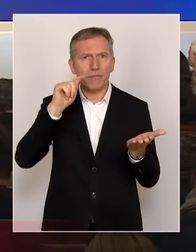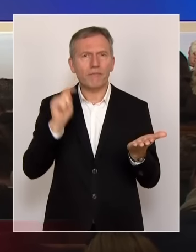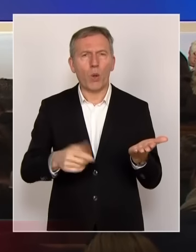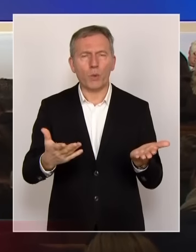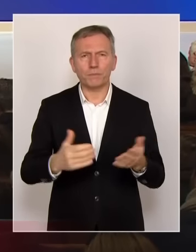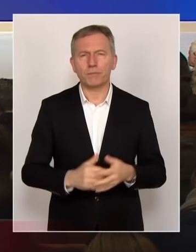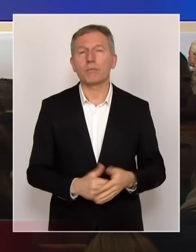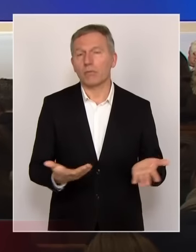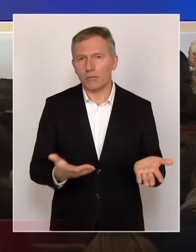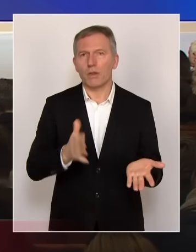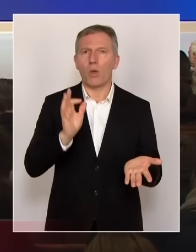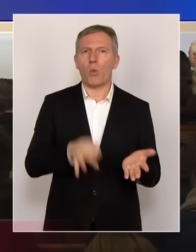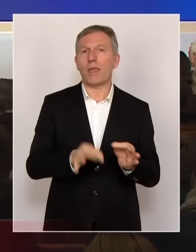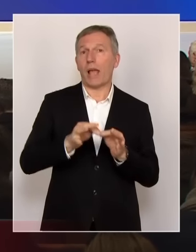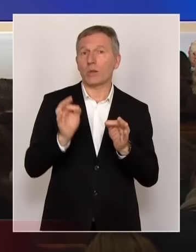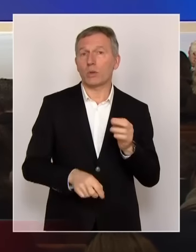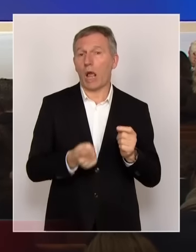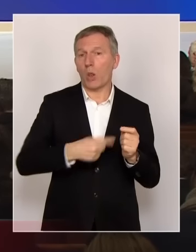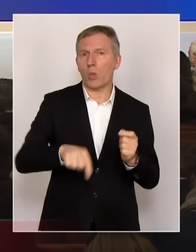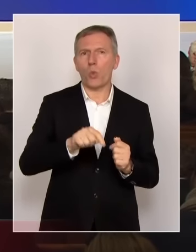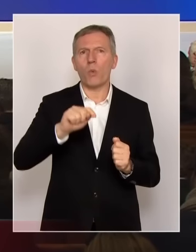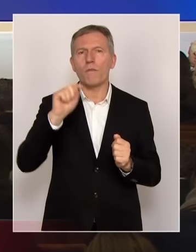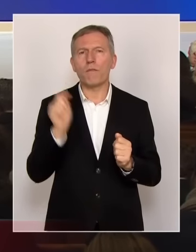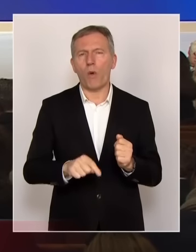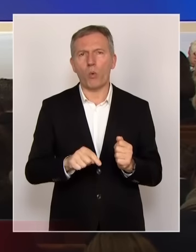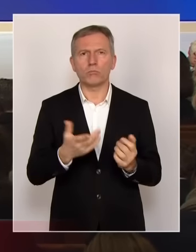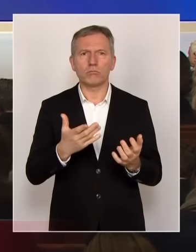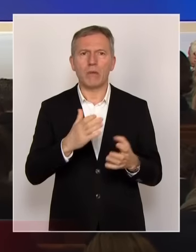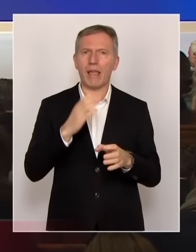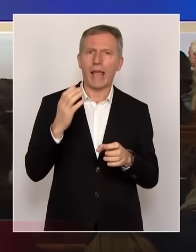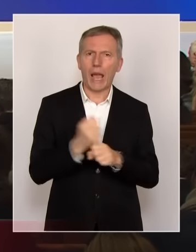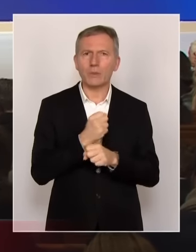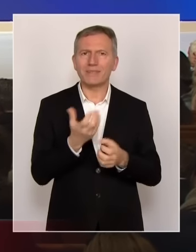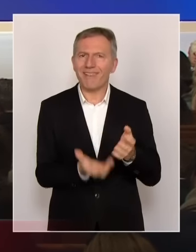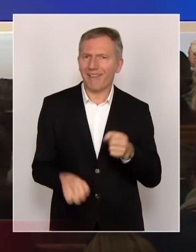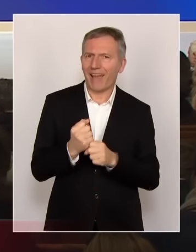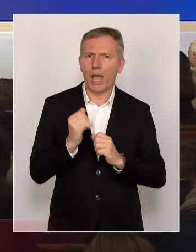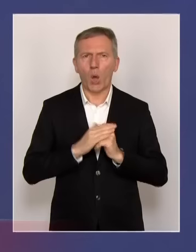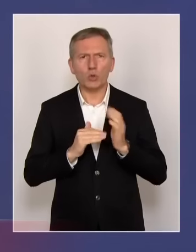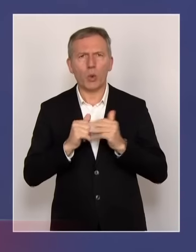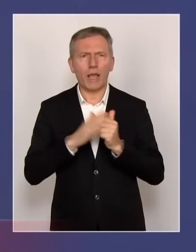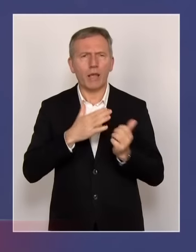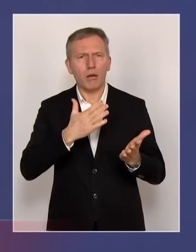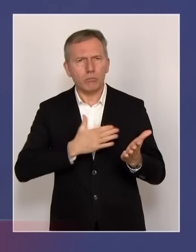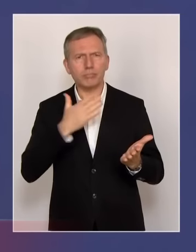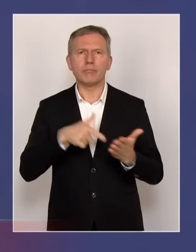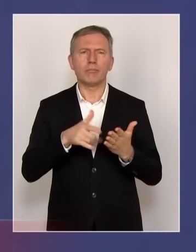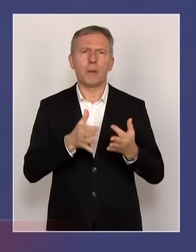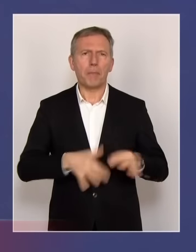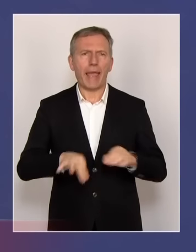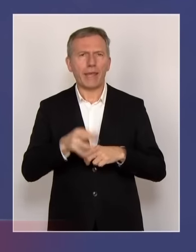Et donc, oui, il nous faut pour cela réussir à bâtir une préférence européenne,